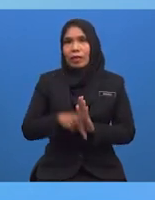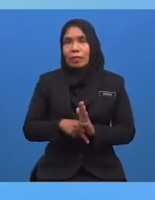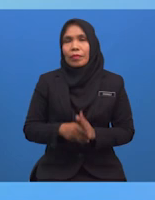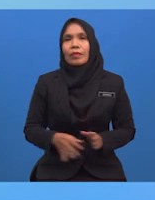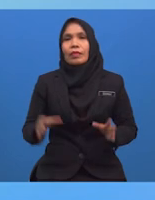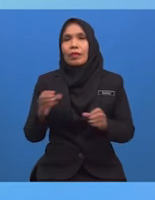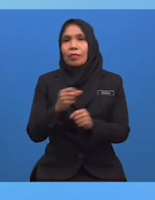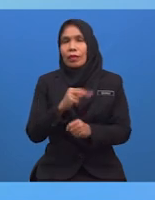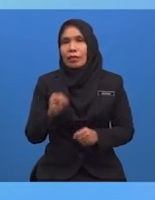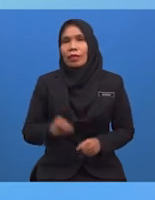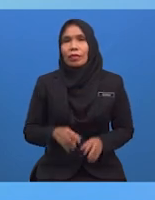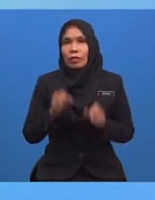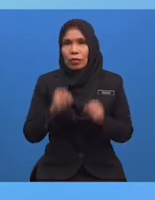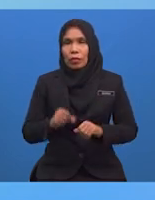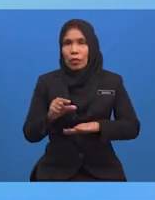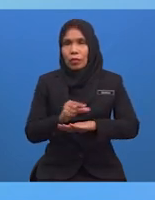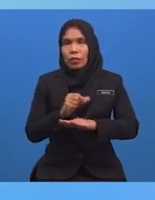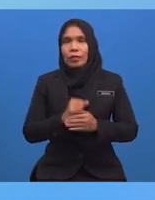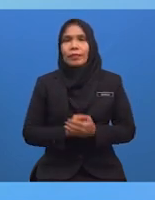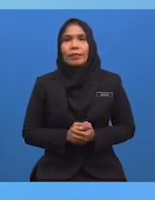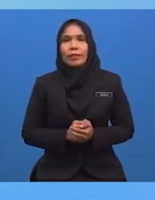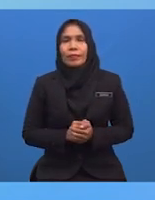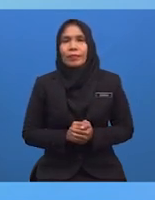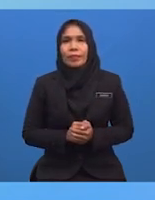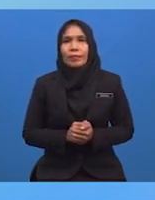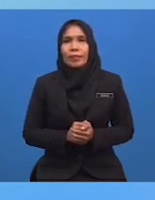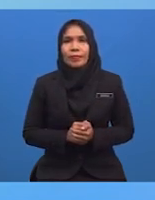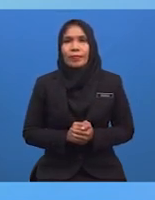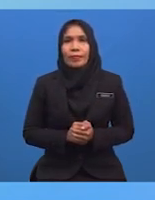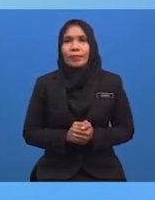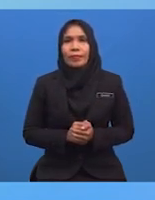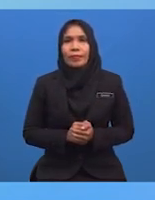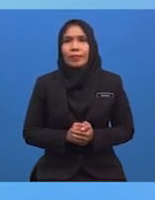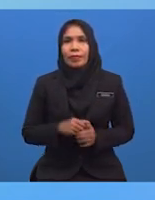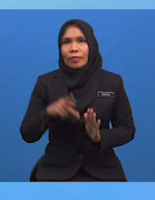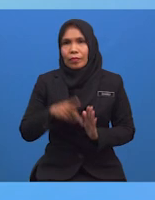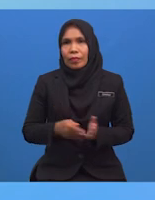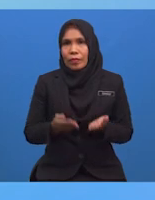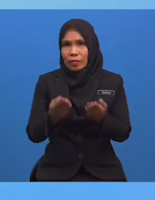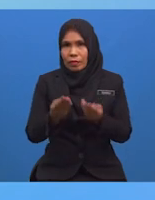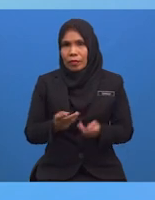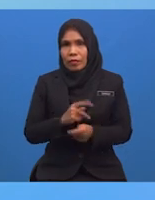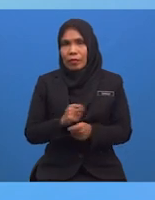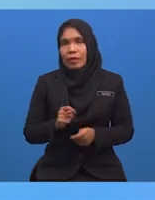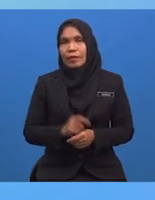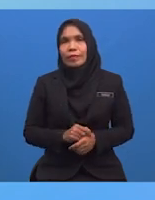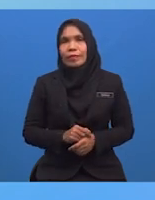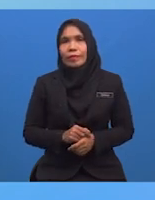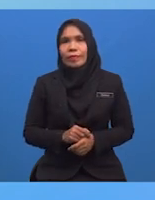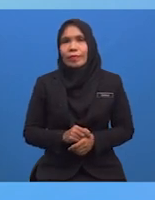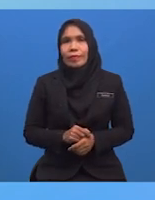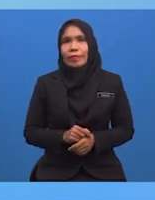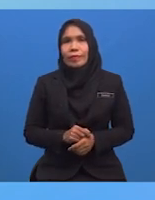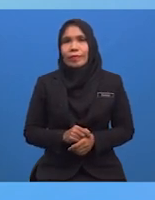boleh guna dan keuntungan syarikat. Maka permintaan agregat berkurang,